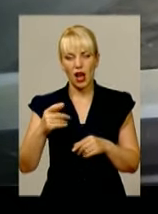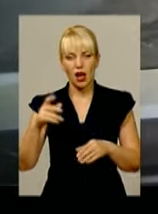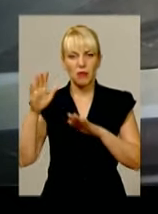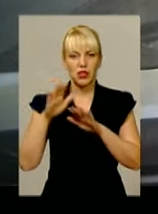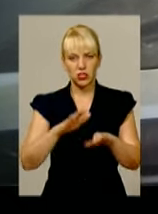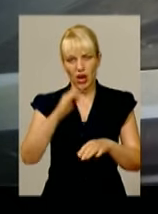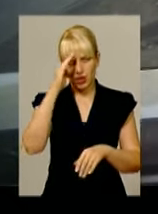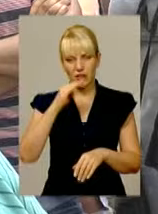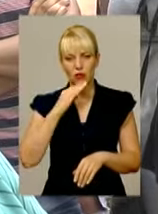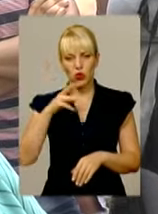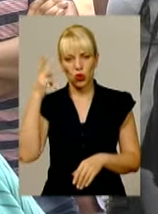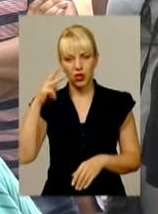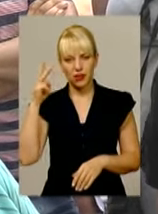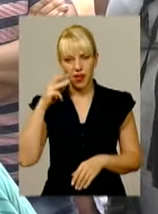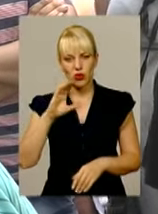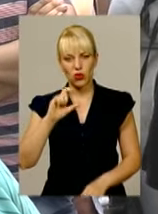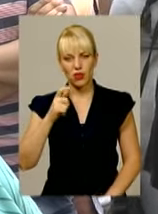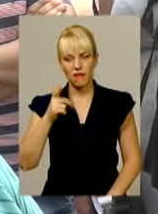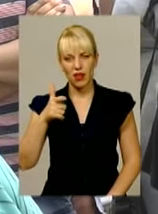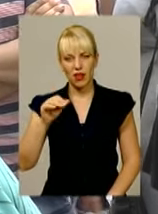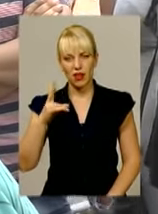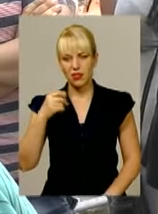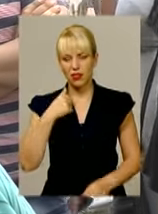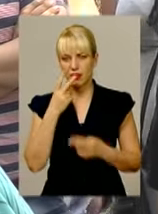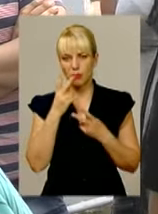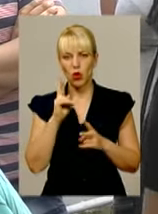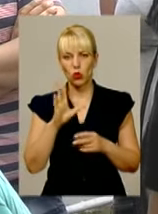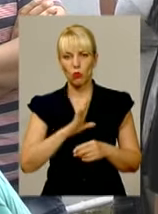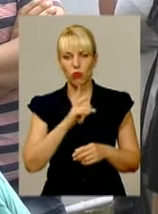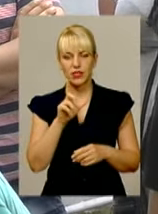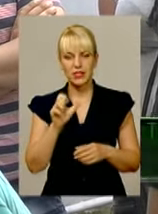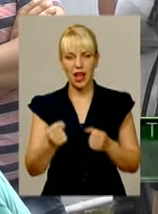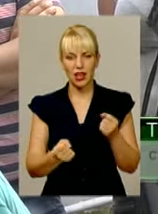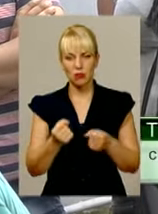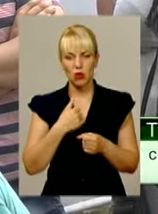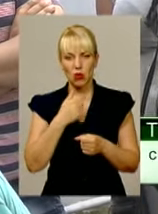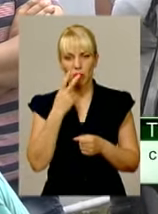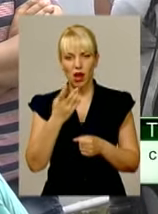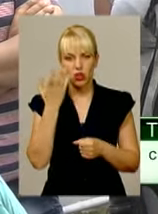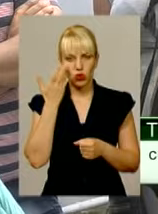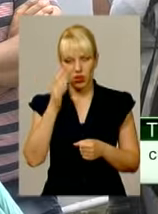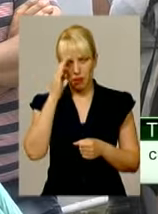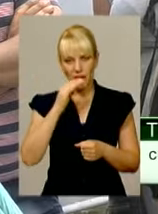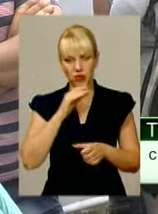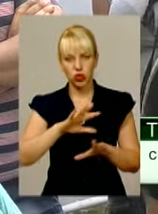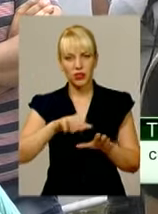та дядько Євгена. Я не бачила, хто був за кермом, але бачила, коли батько під'їхав, забрав вже його.